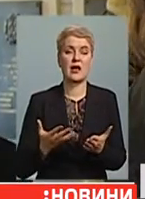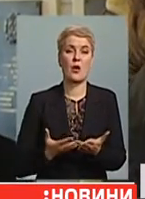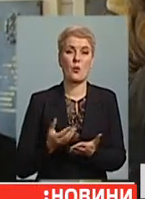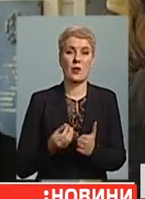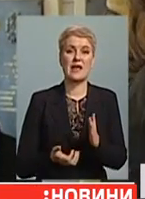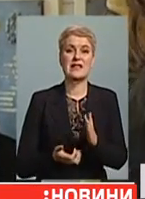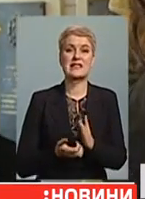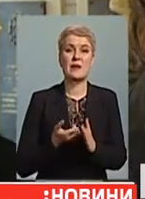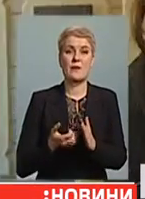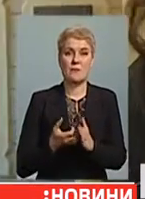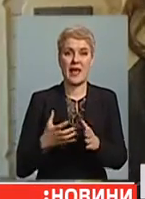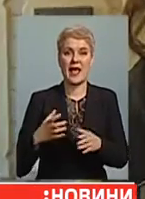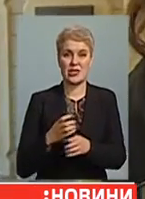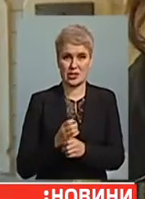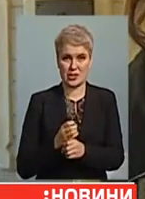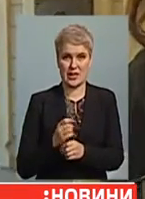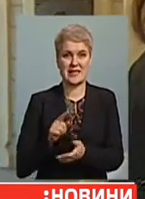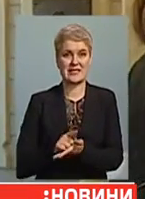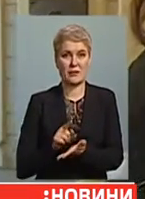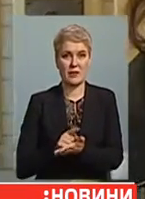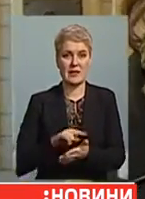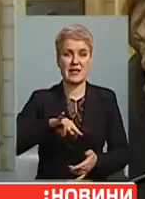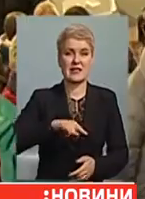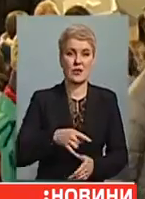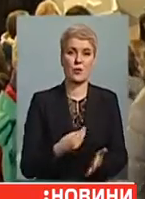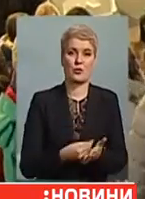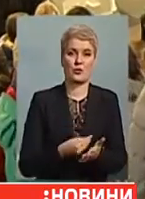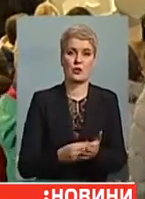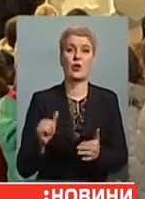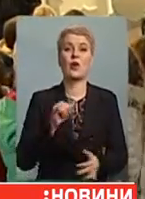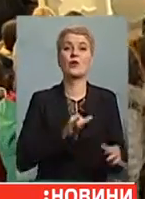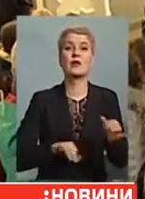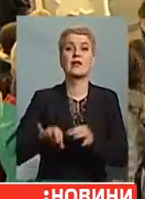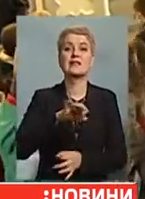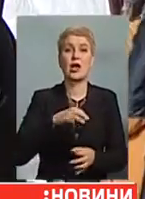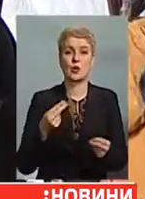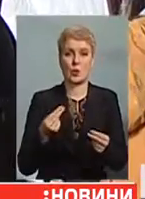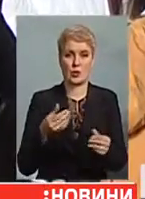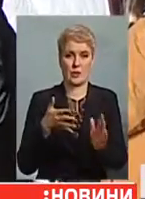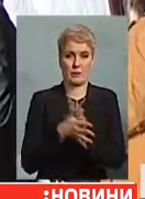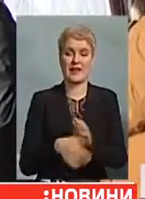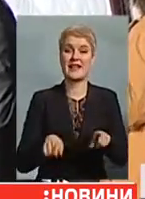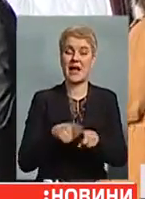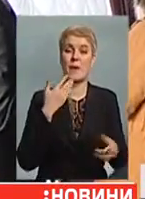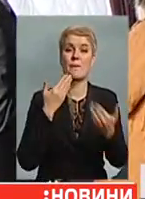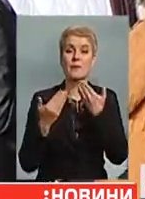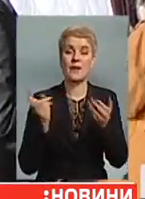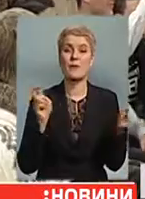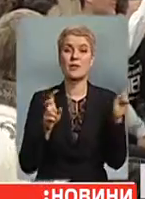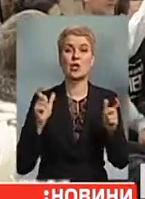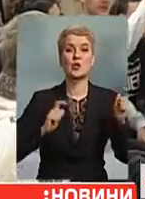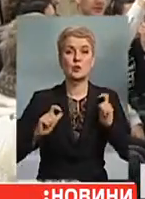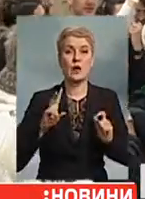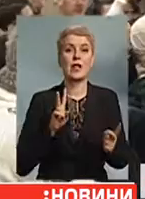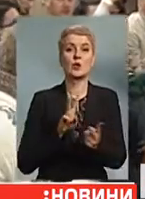стипендій велику діру в бюджеті. Куди залишок грошей йде? З такими питаннями студенти прийшли на зустріч з Володимиром Гройсманом.